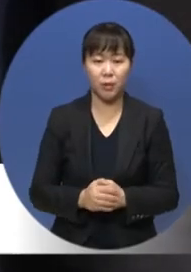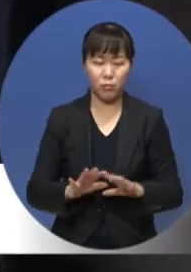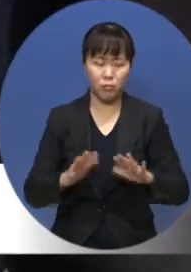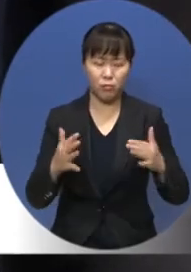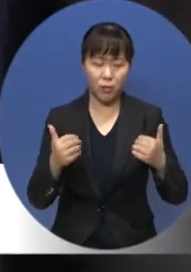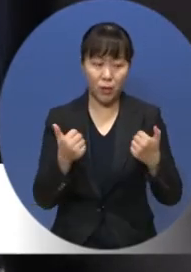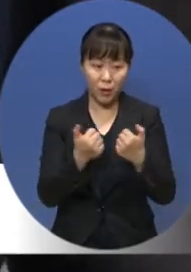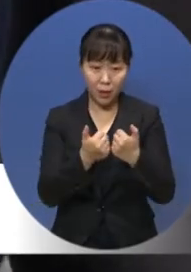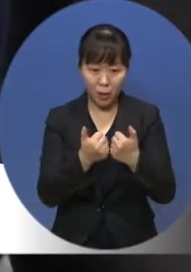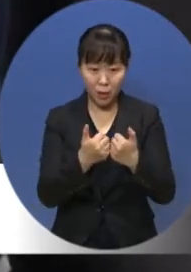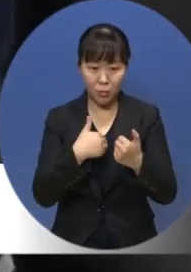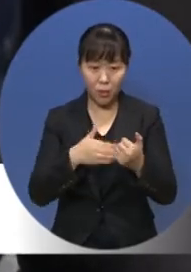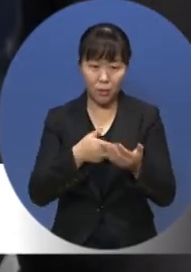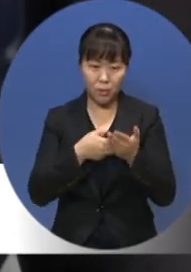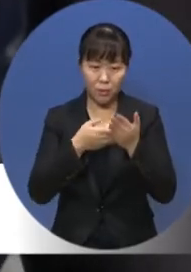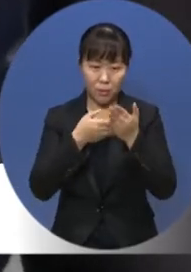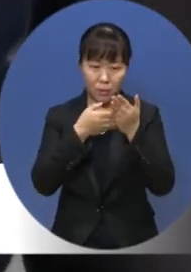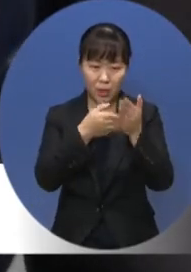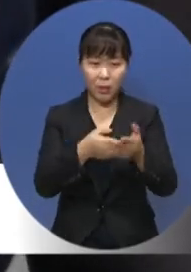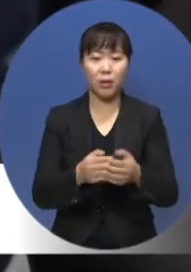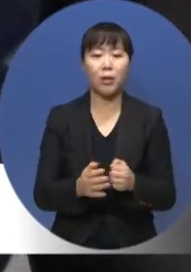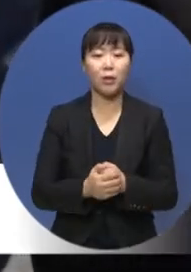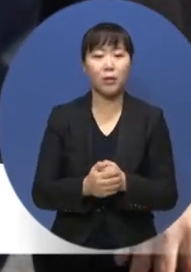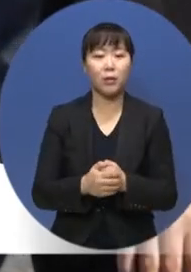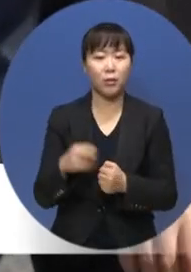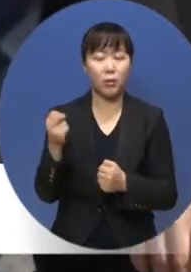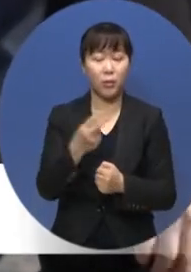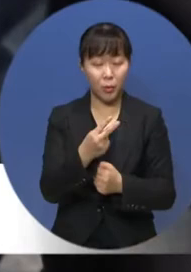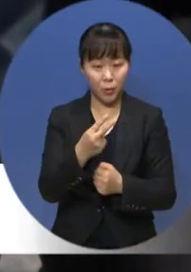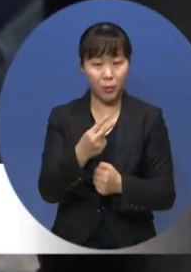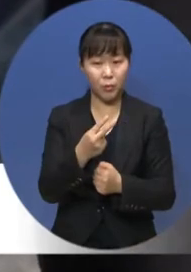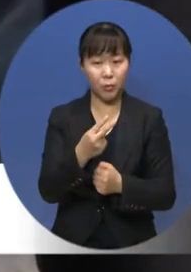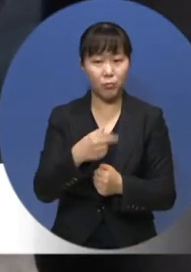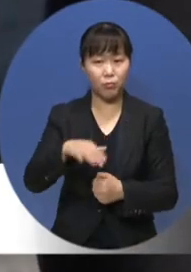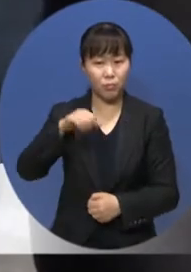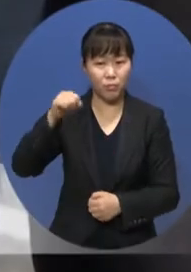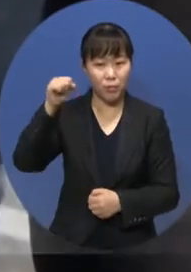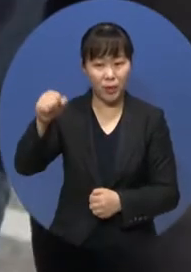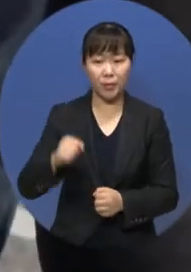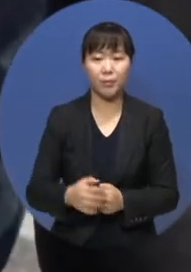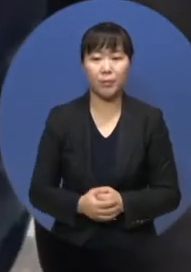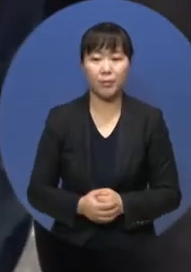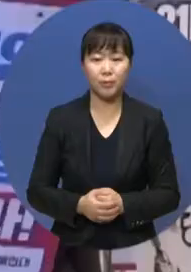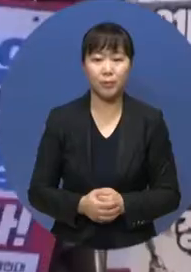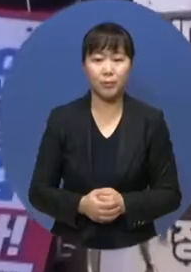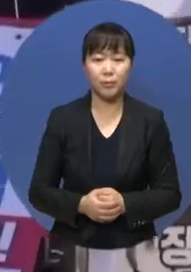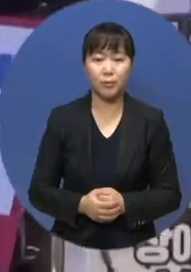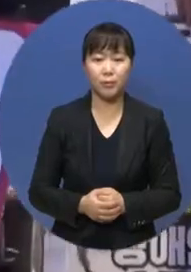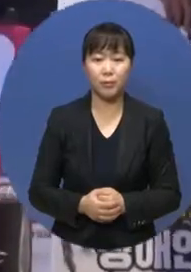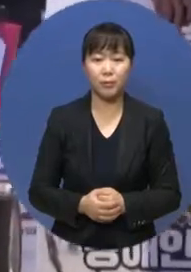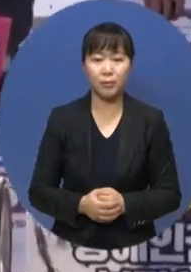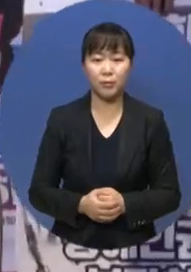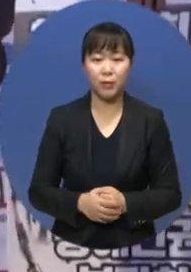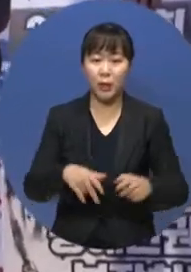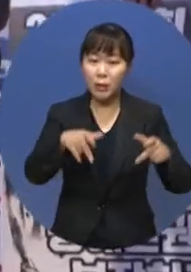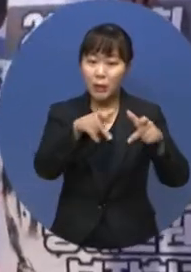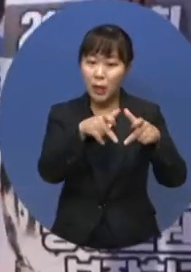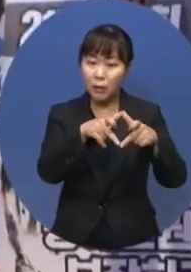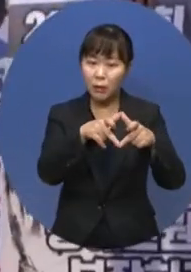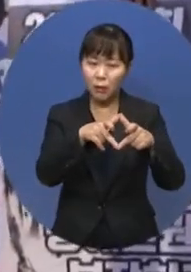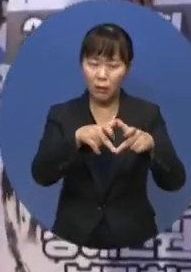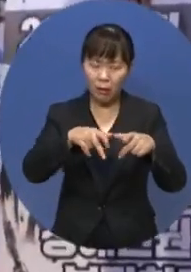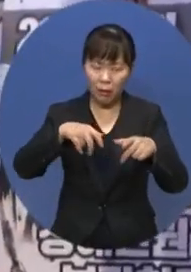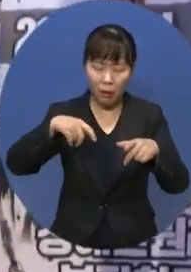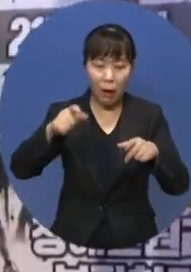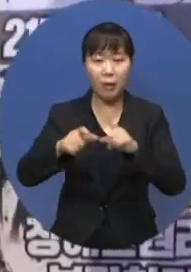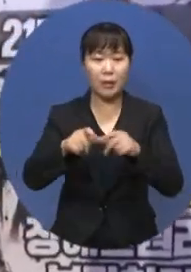국회에 알릴 것입니다. 그리고 투쟁할 것입니다. 장애인들은